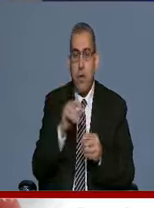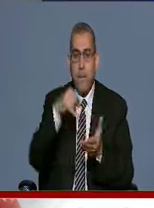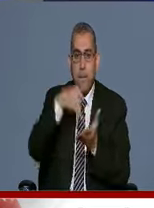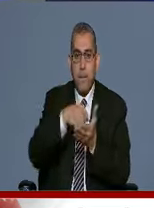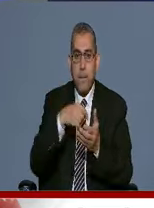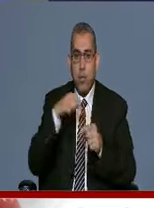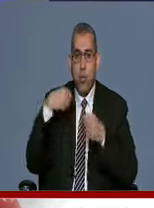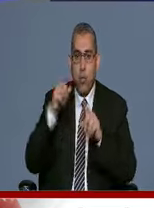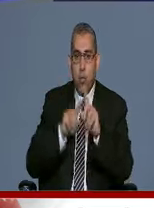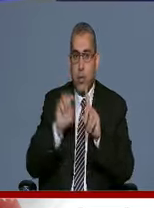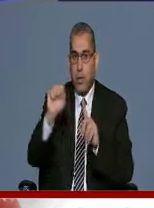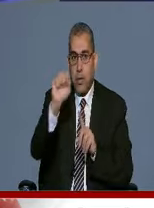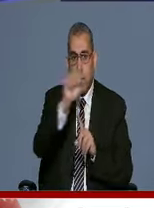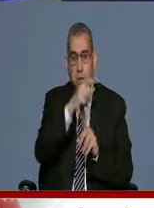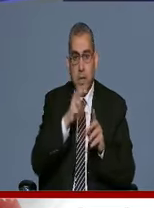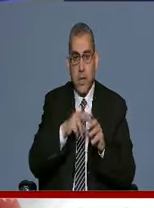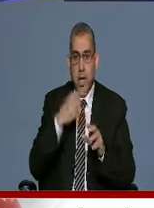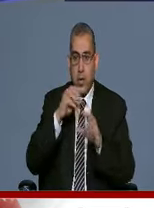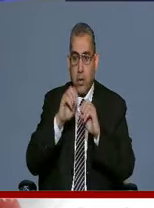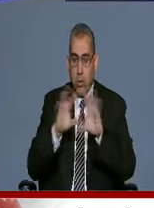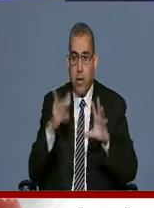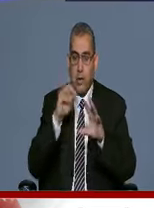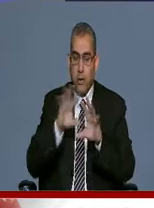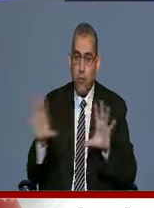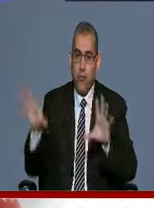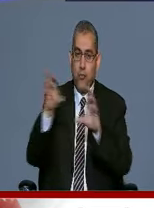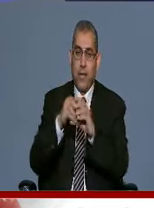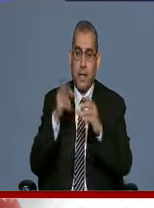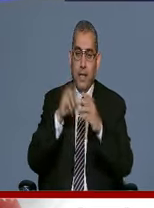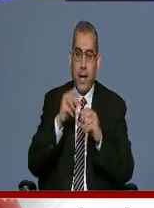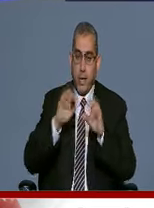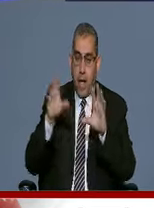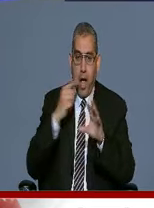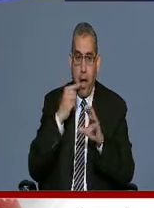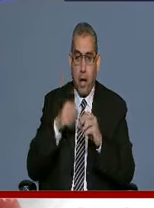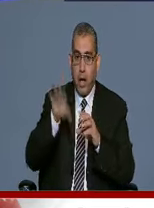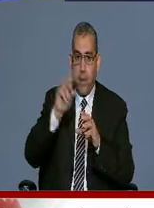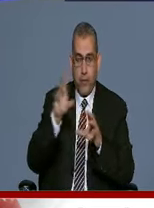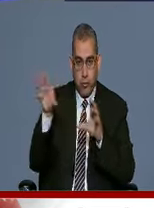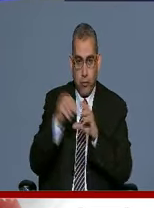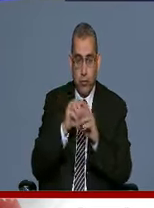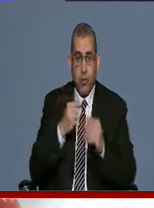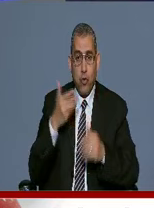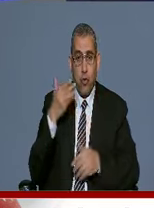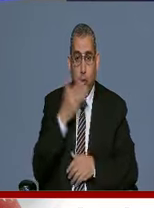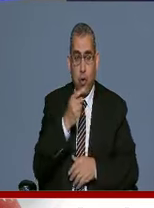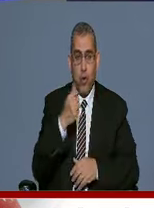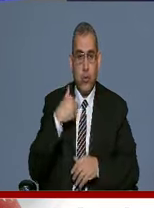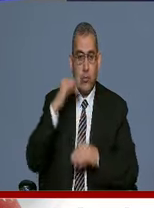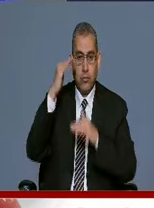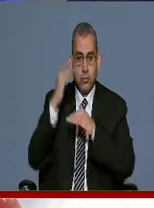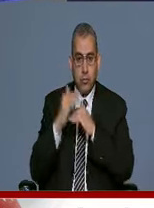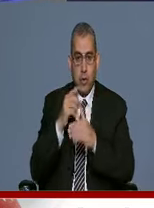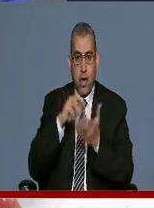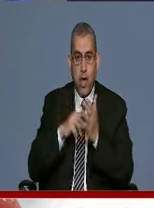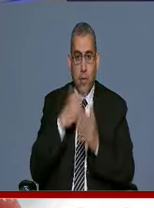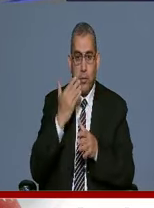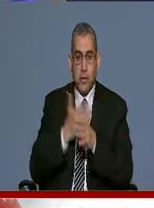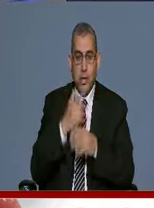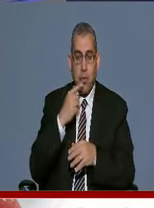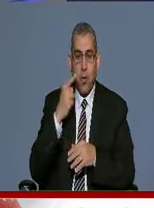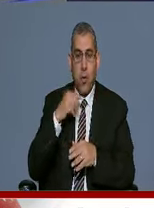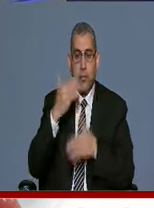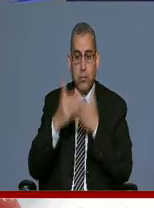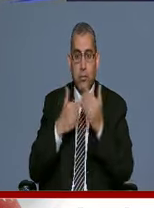من استعادة بياناتها مرة أخرى، وبكده يا فندم نقدر نوفر التكلفة المالية اللازمة أو نرشدها لبناء مراكز بيانات